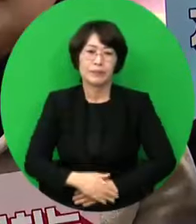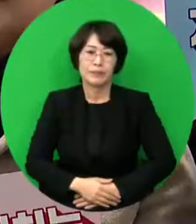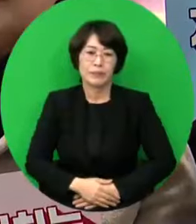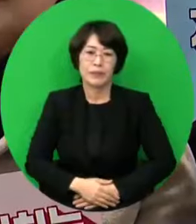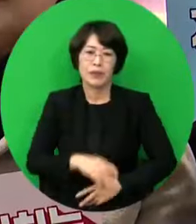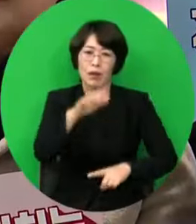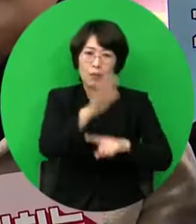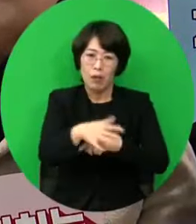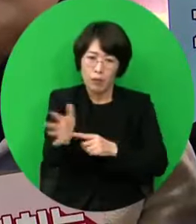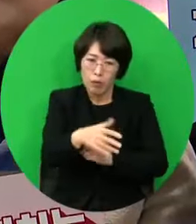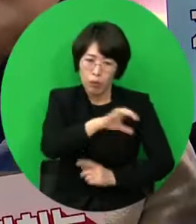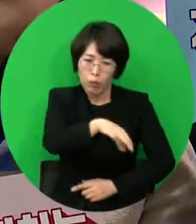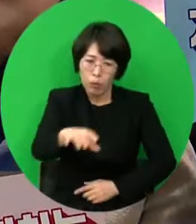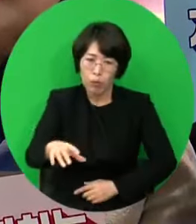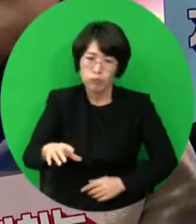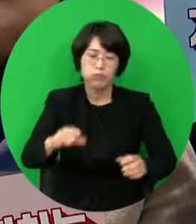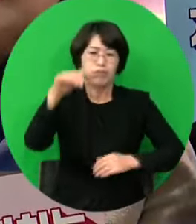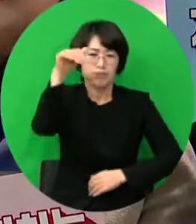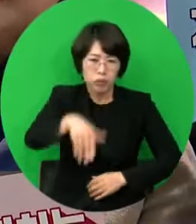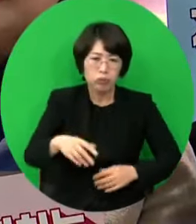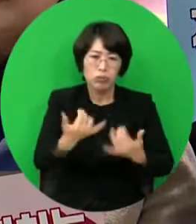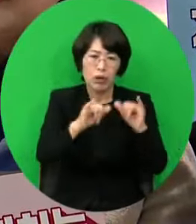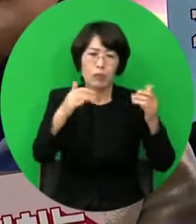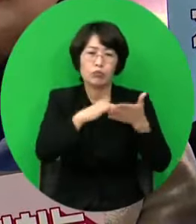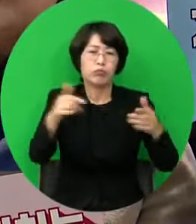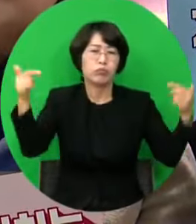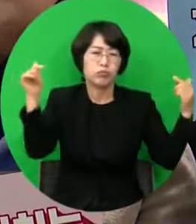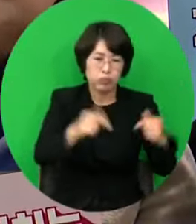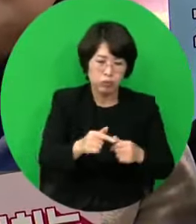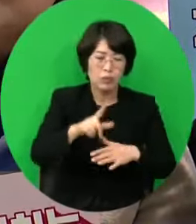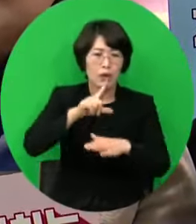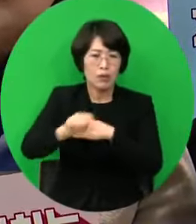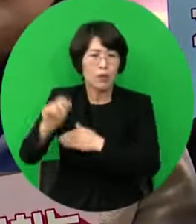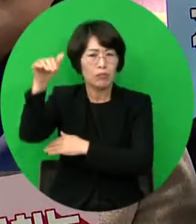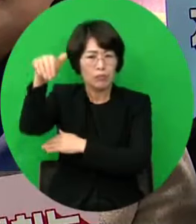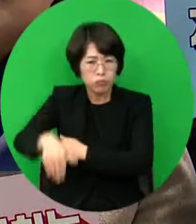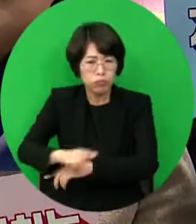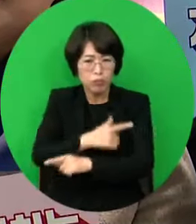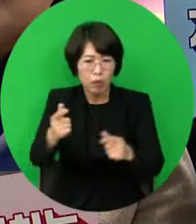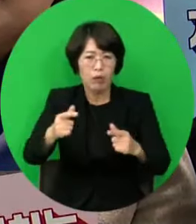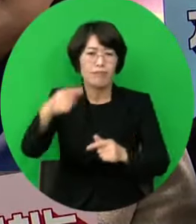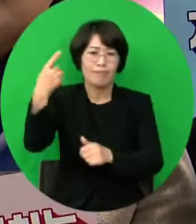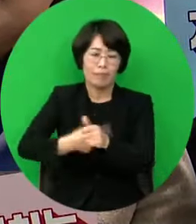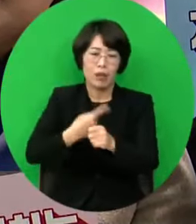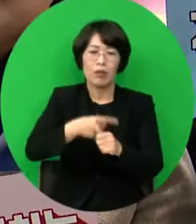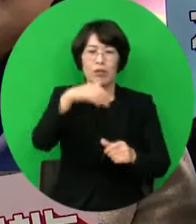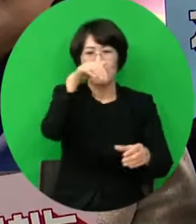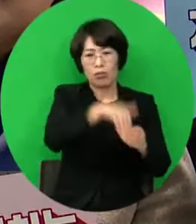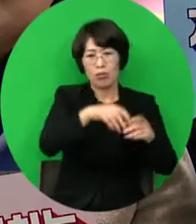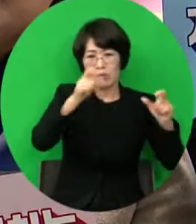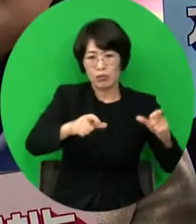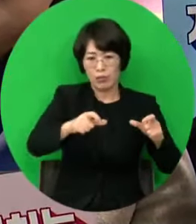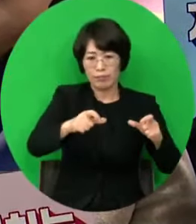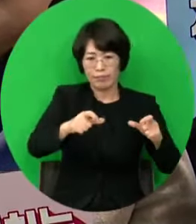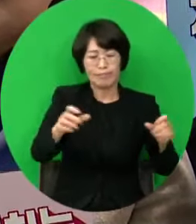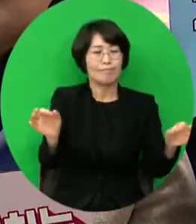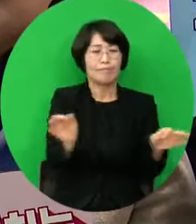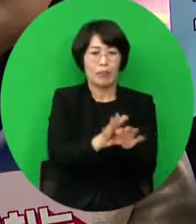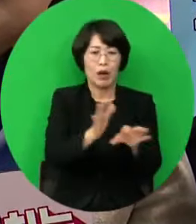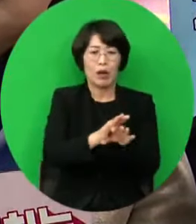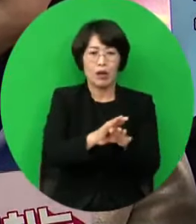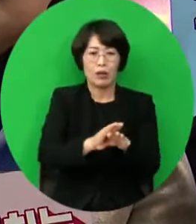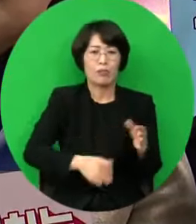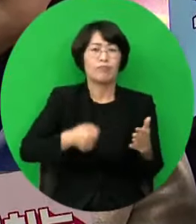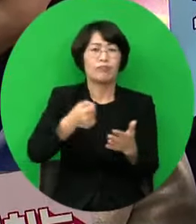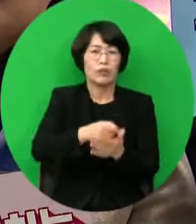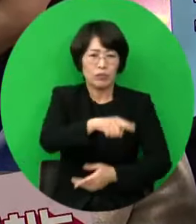농촌 소멸 인구소멸 지방소멸 선거구 소멸로 이어져 선거구 정의